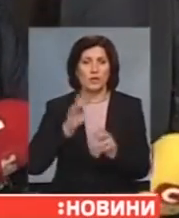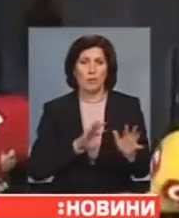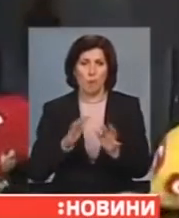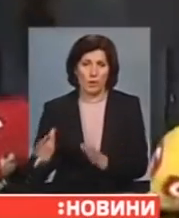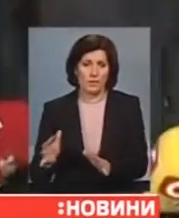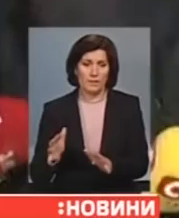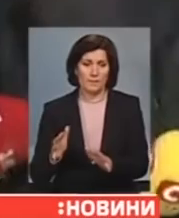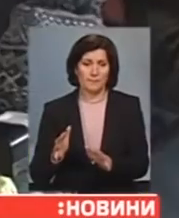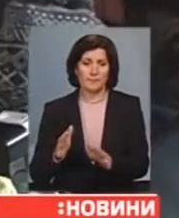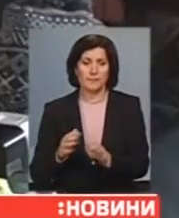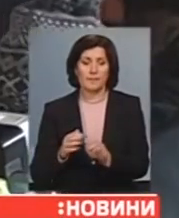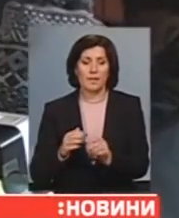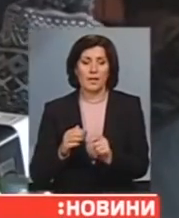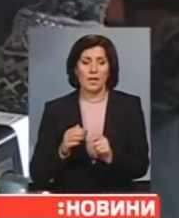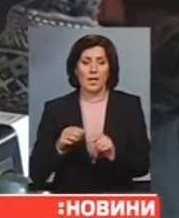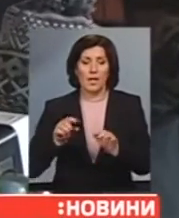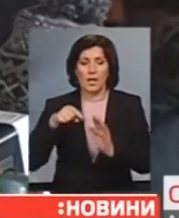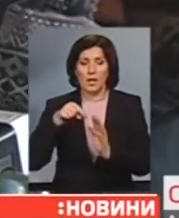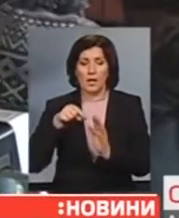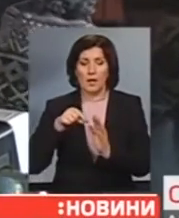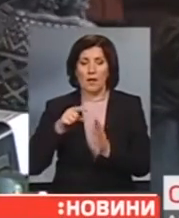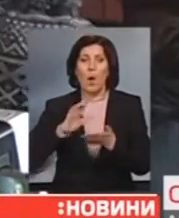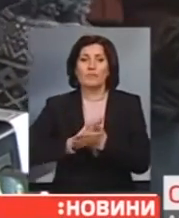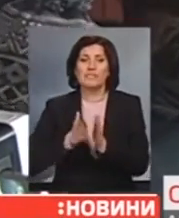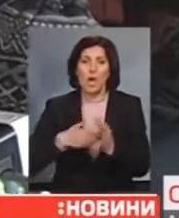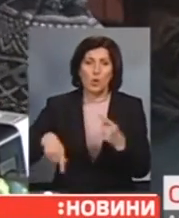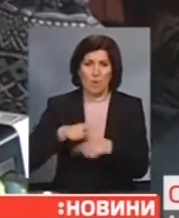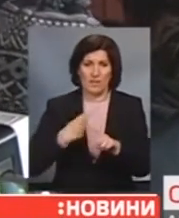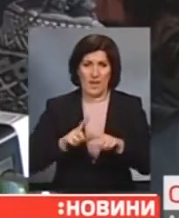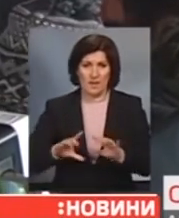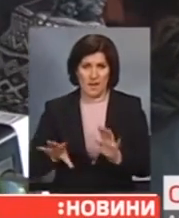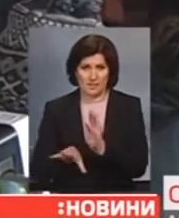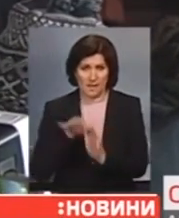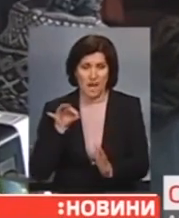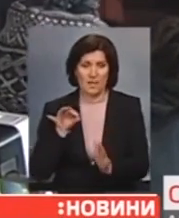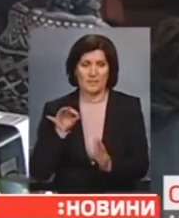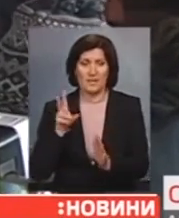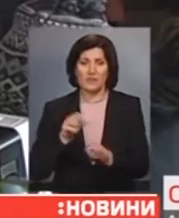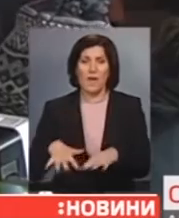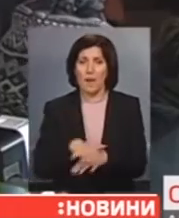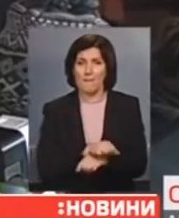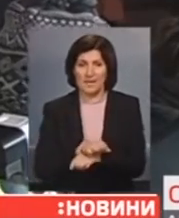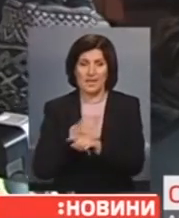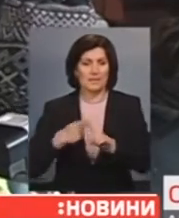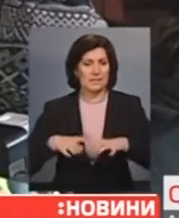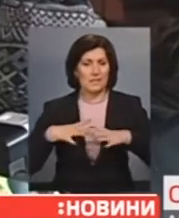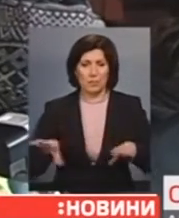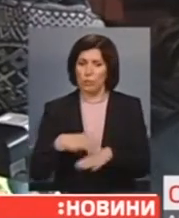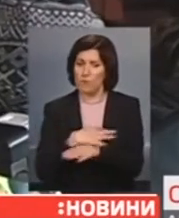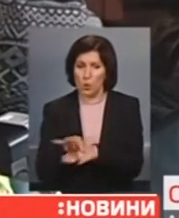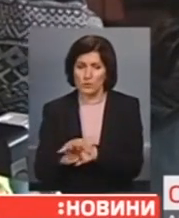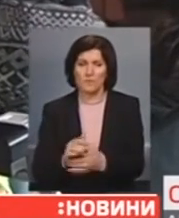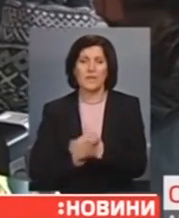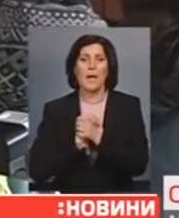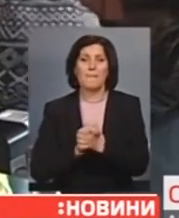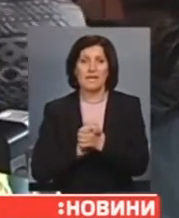щодо чого йому ставили запитання. Характеризуючою ознакою обстановки, яка склалася на Майдані, це не був розстріл